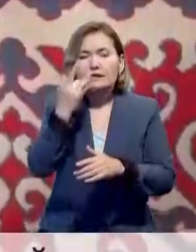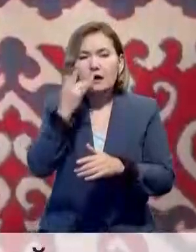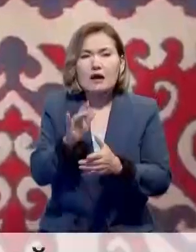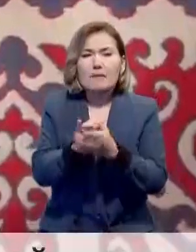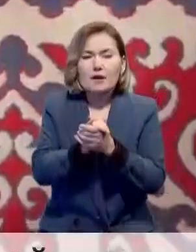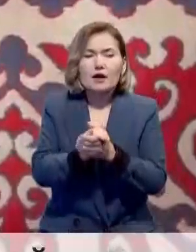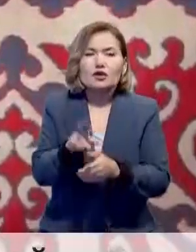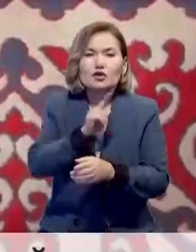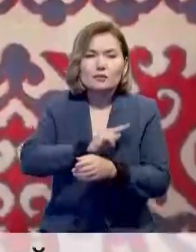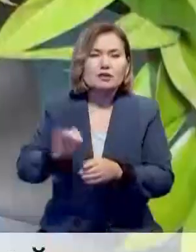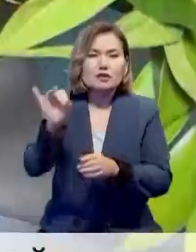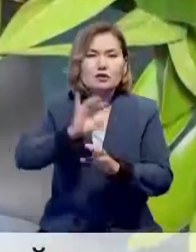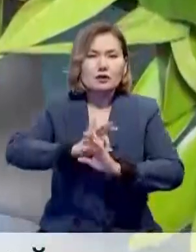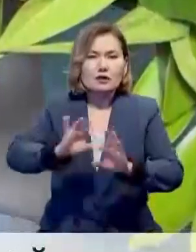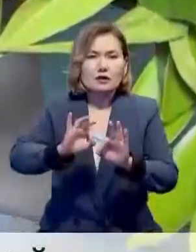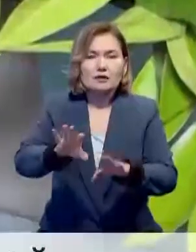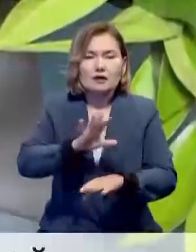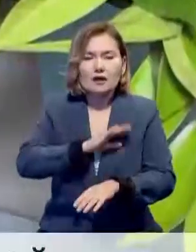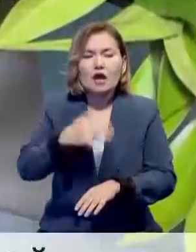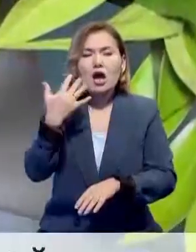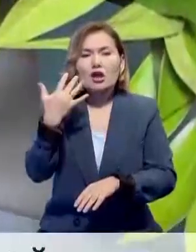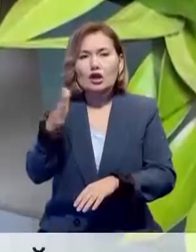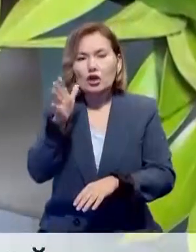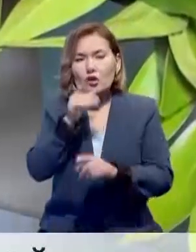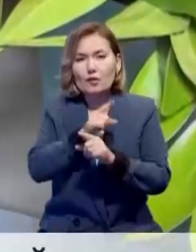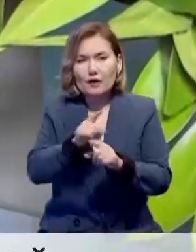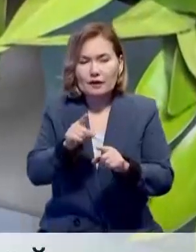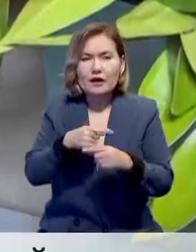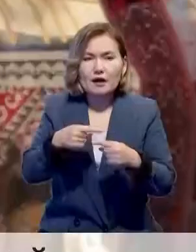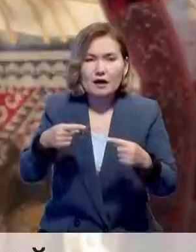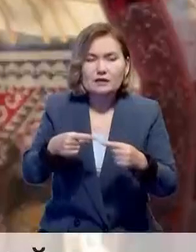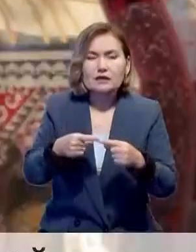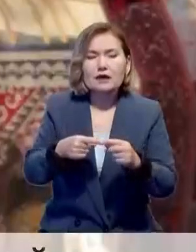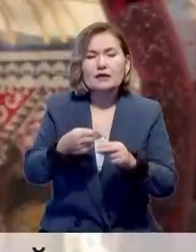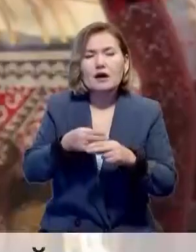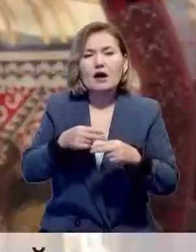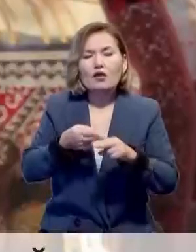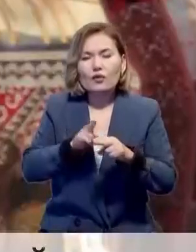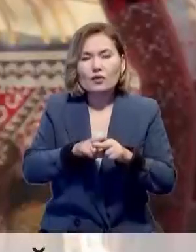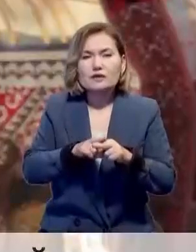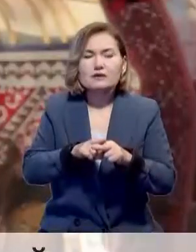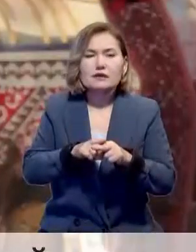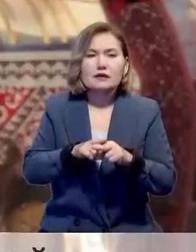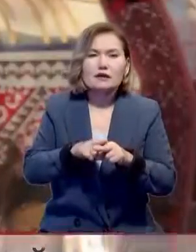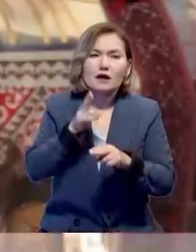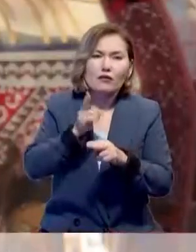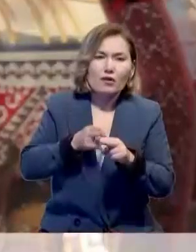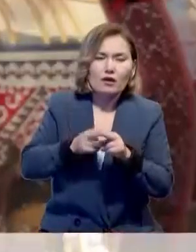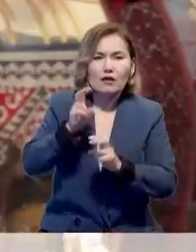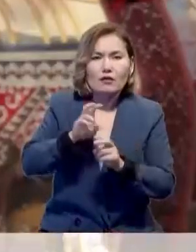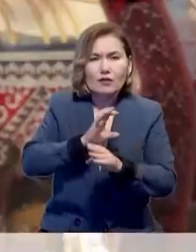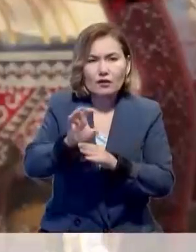жан-жақты ынтымақтастығына тоқталды. 50-ге жуық түрлі шикізат белгіленді. Литий,